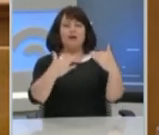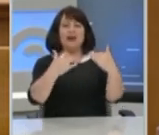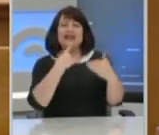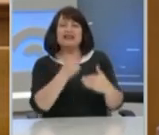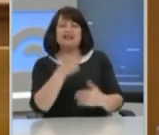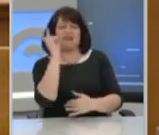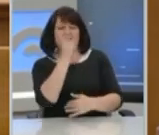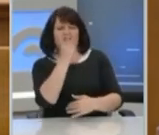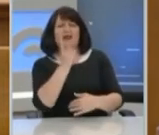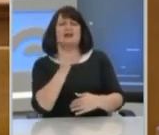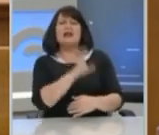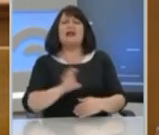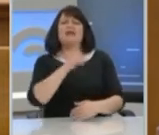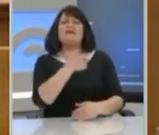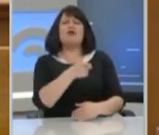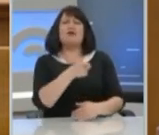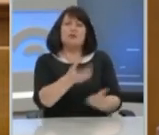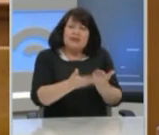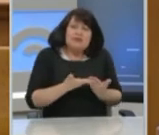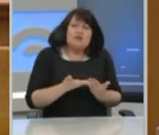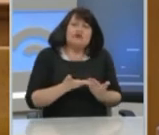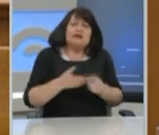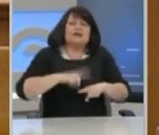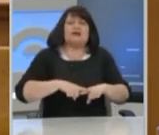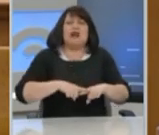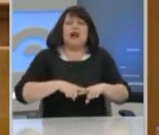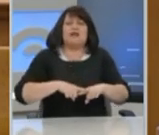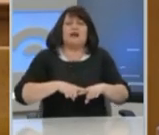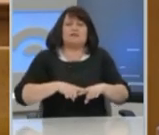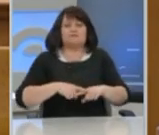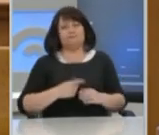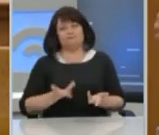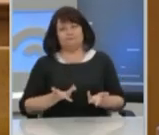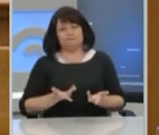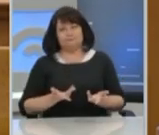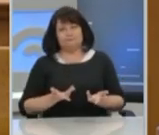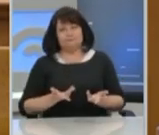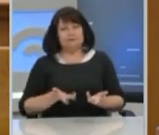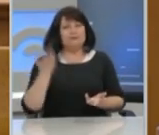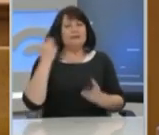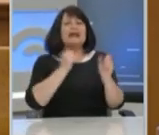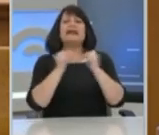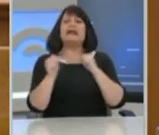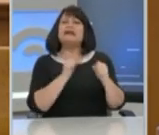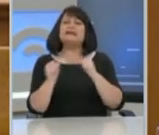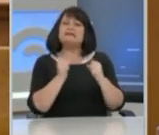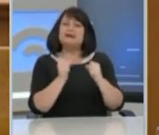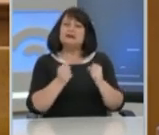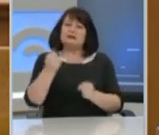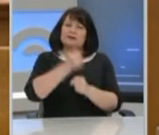την Κομισιόν επειδή παίρνει το μέρος της Ελλάδας. Και που στα χρόνια της κρίσης, όσο